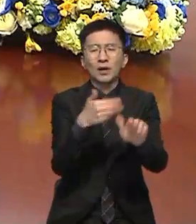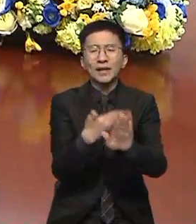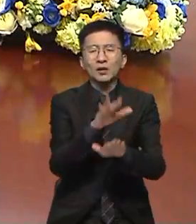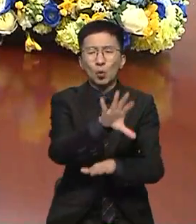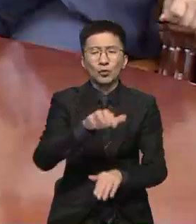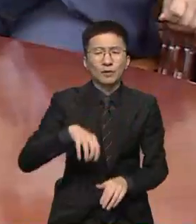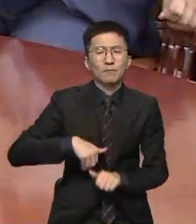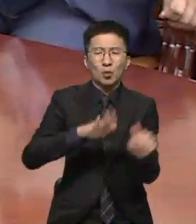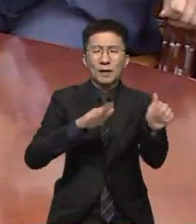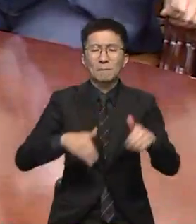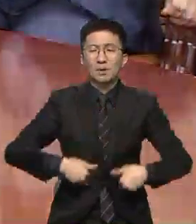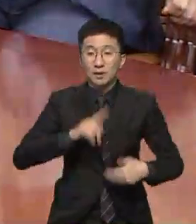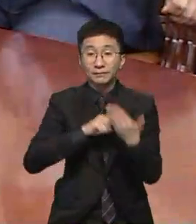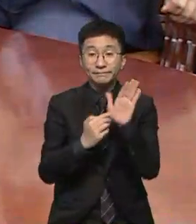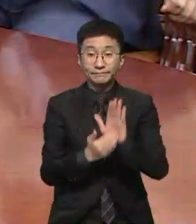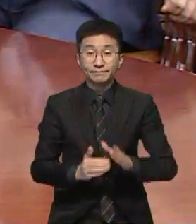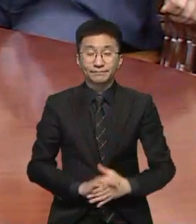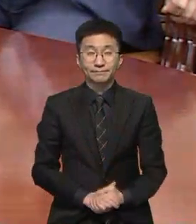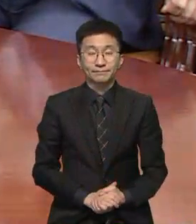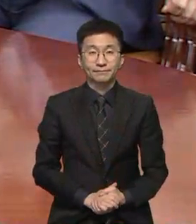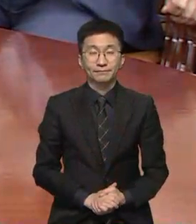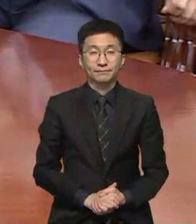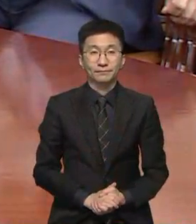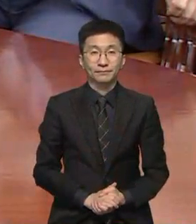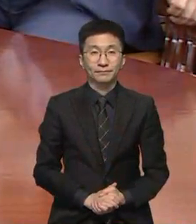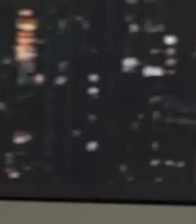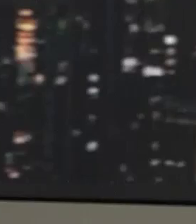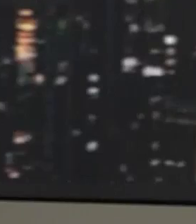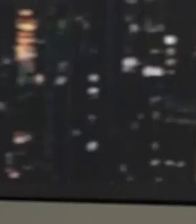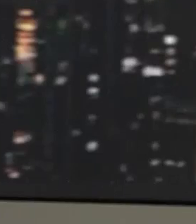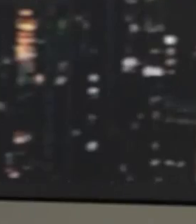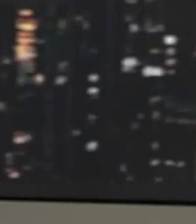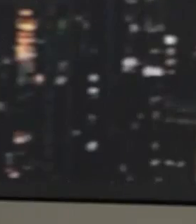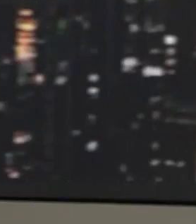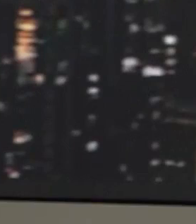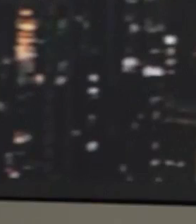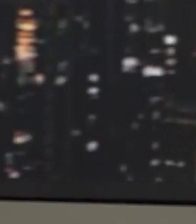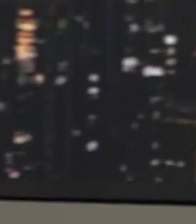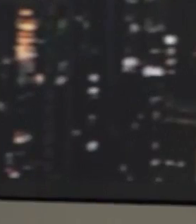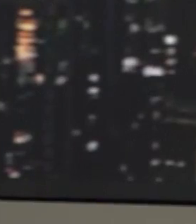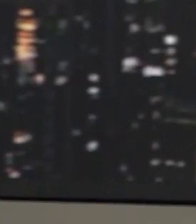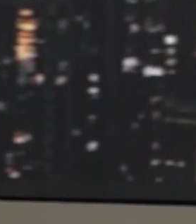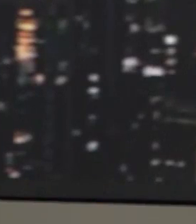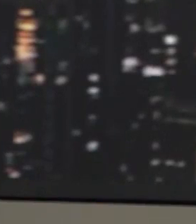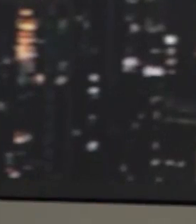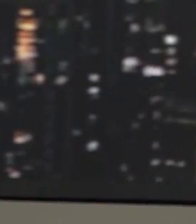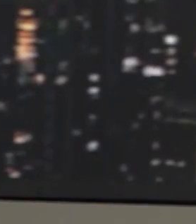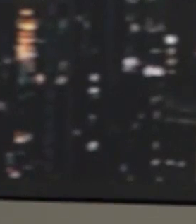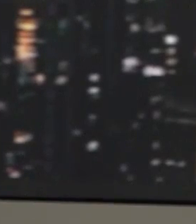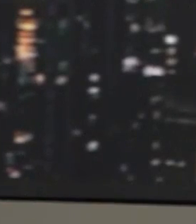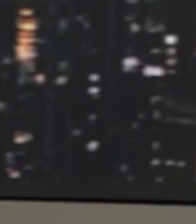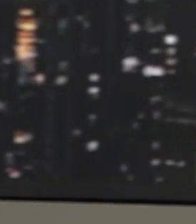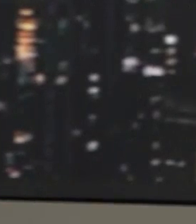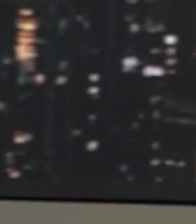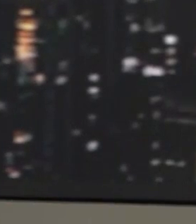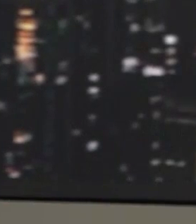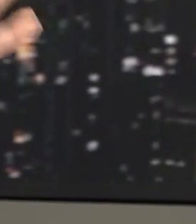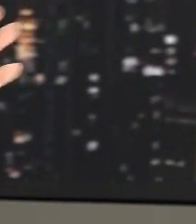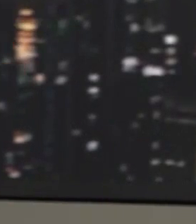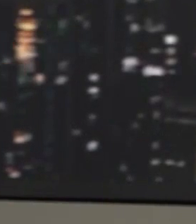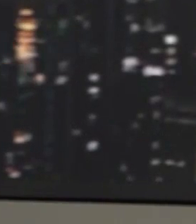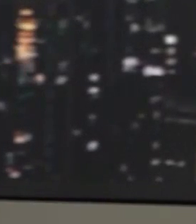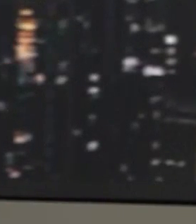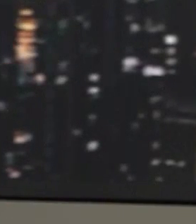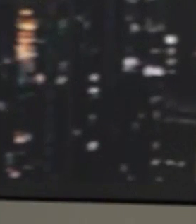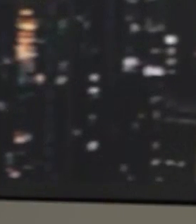요청했습니다. SBS 조윤아입니다. 네, 안녕하십니까. 김현우입니다. 더 많은 뉴스와 라이브 이벤트를 보고 싶으시면